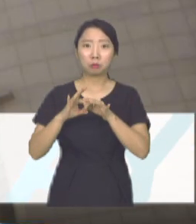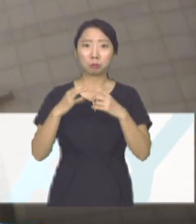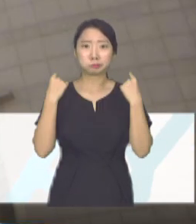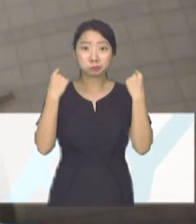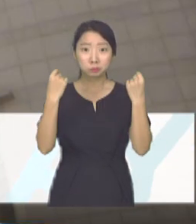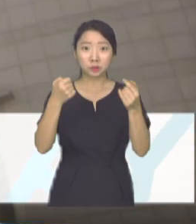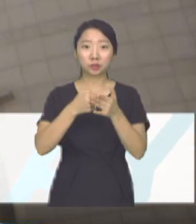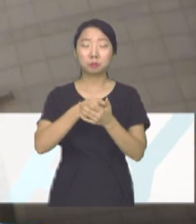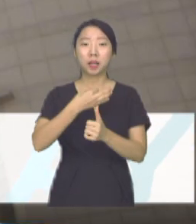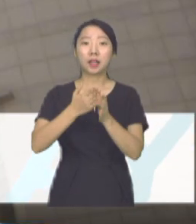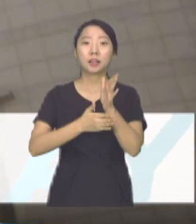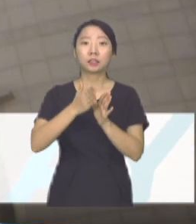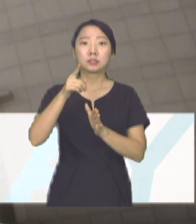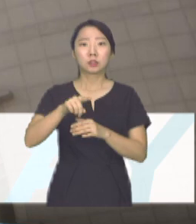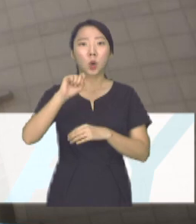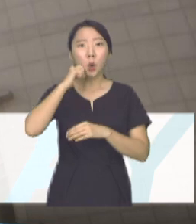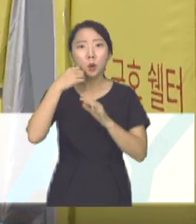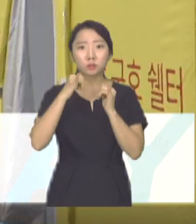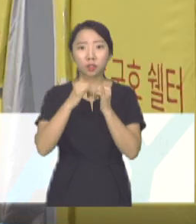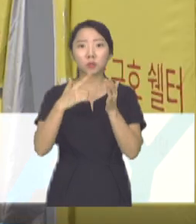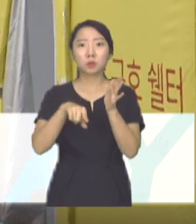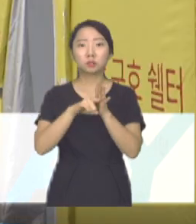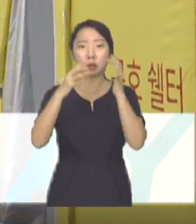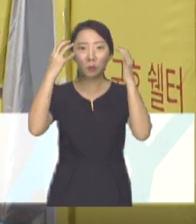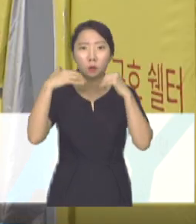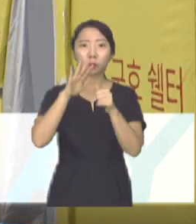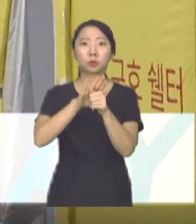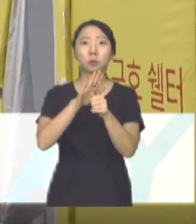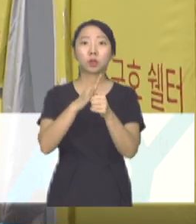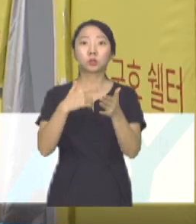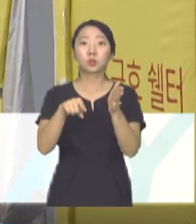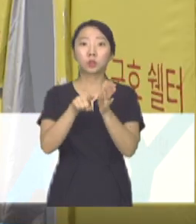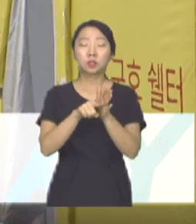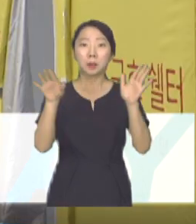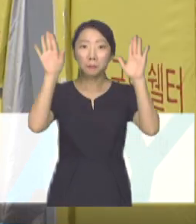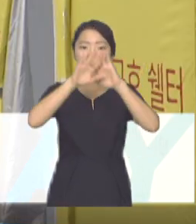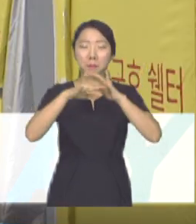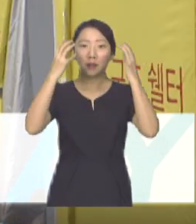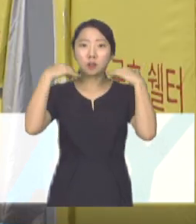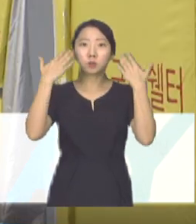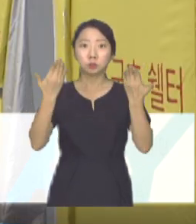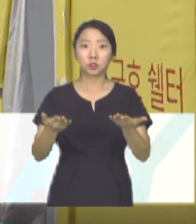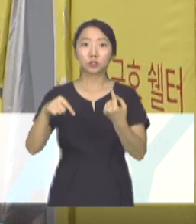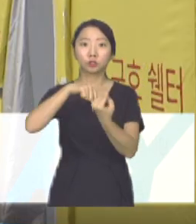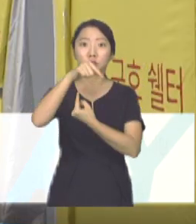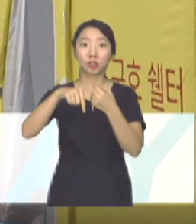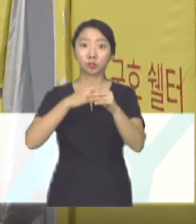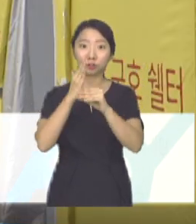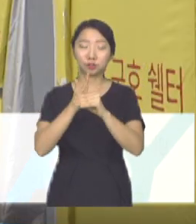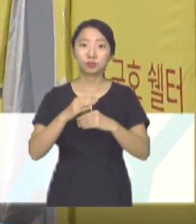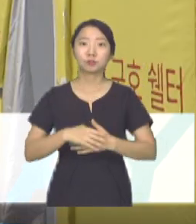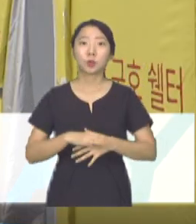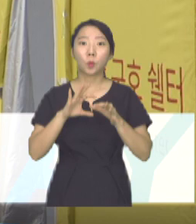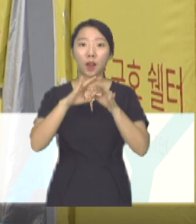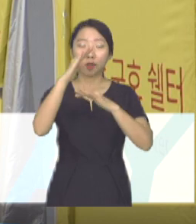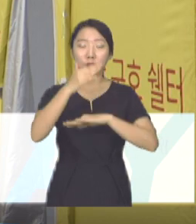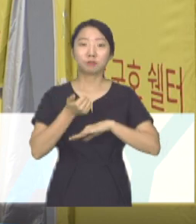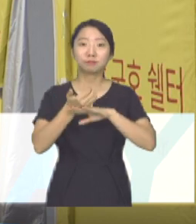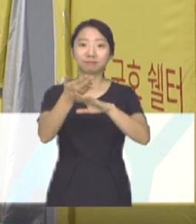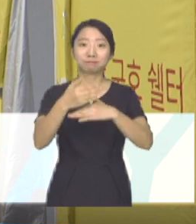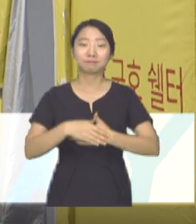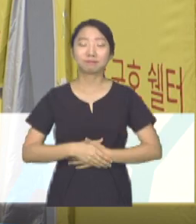안양시는 취약계층에 10 대할 극복을 지원하고자 야간 무더위 쉼터를 운영하고 있습니다 관련 소식